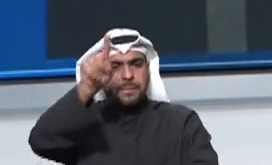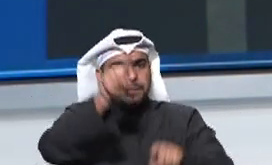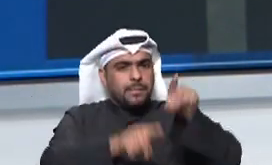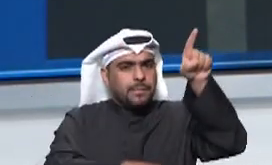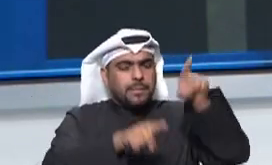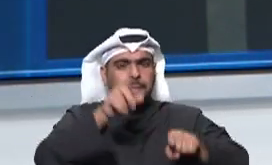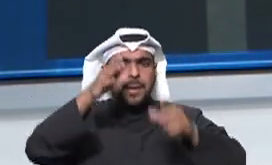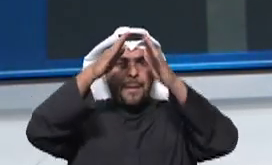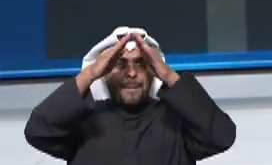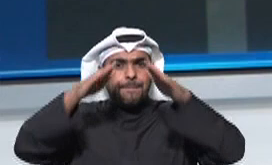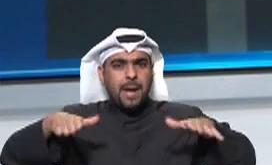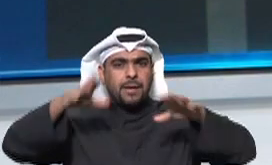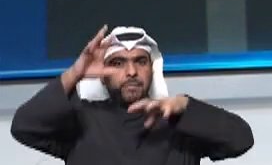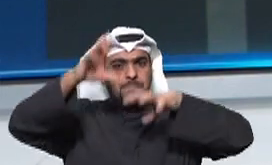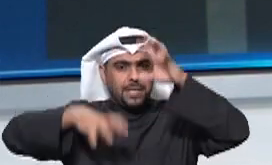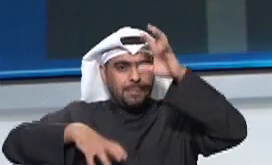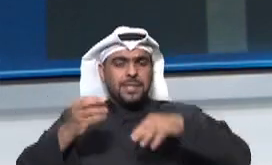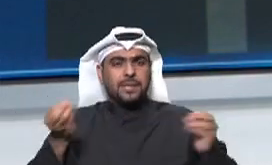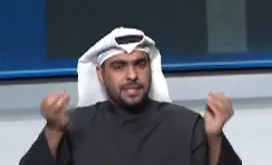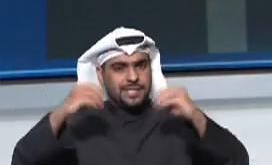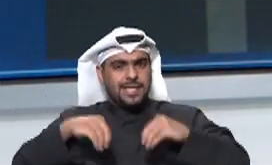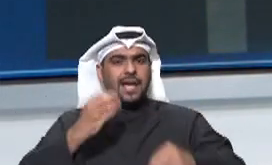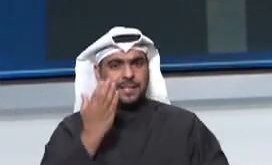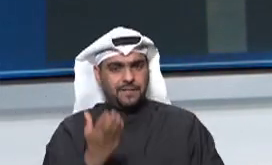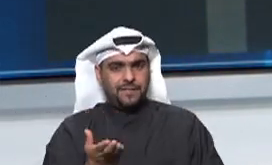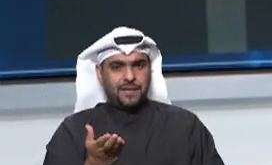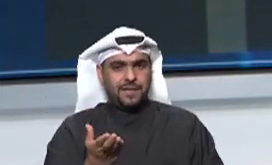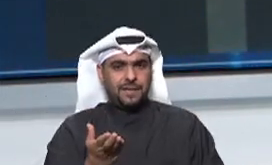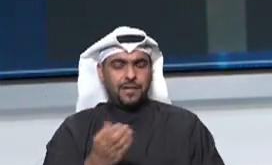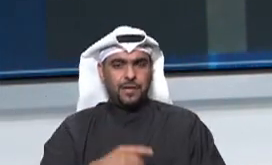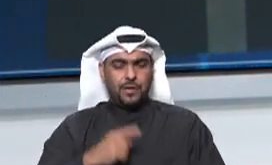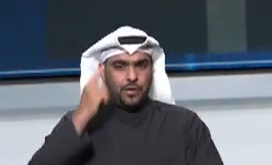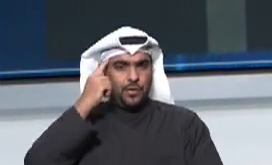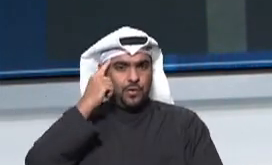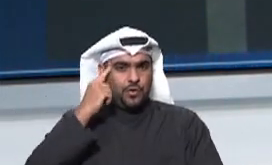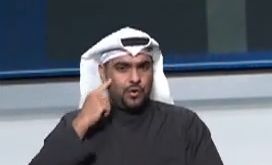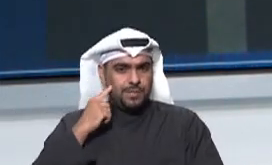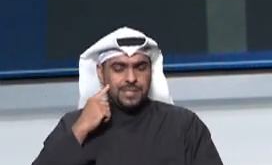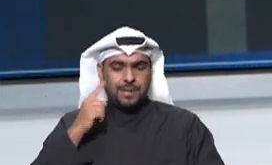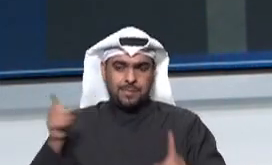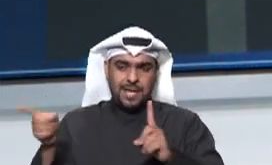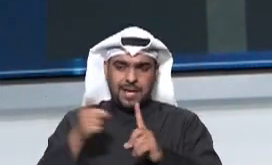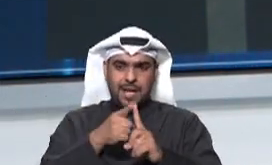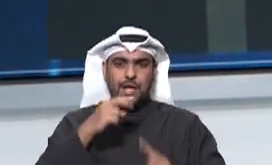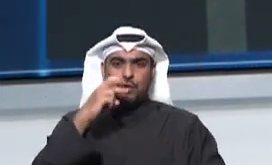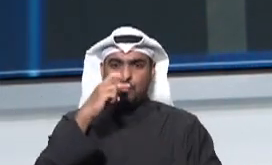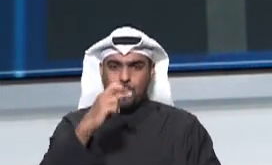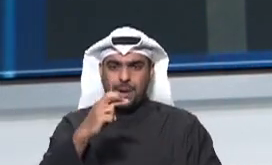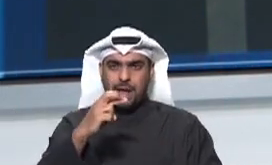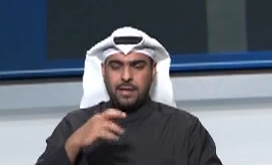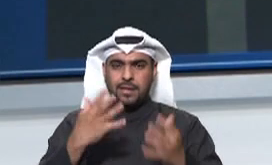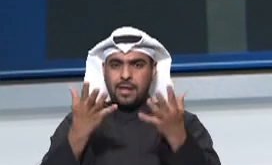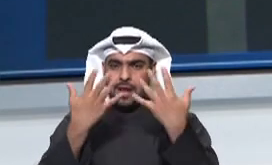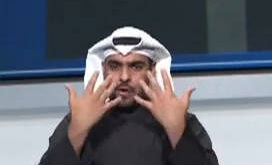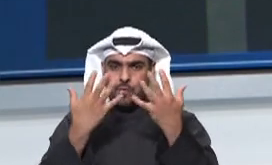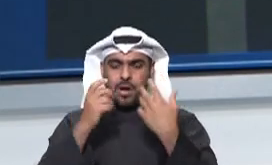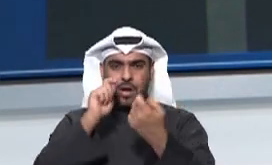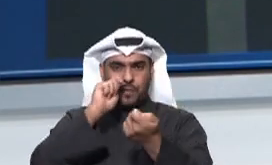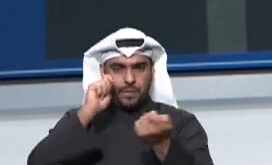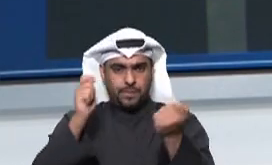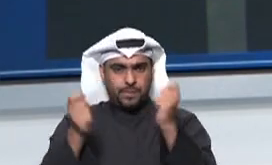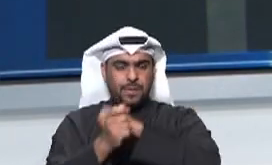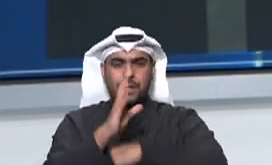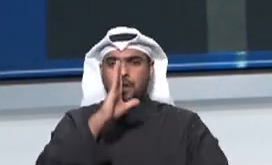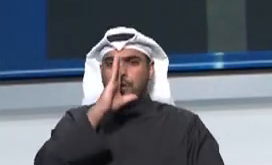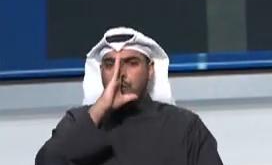ملحوظ في سرعة الرياح في يومي السبت والأحد. بعد ذلك يوم الأحد بإذن الله يقلب الهواء إلى الشمال الغربي، وابتداء من يوم الأثنين استقرار نسبي